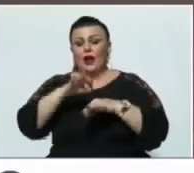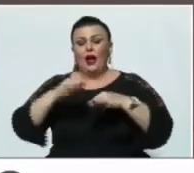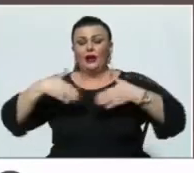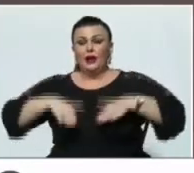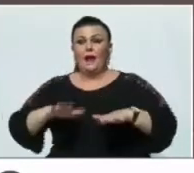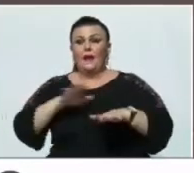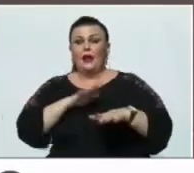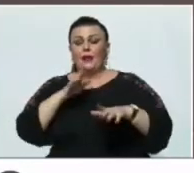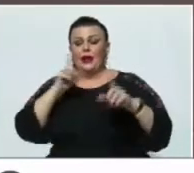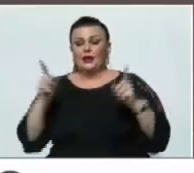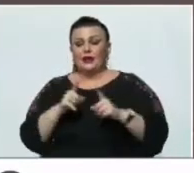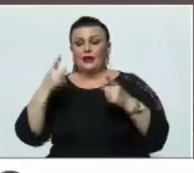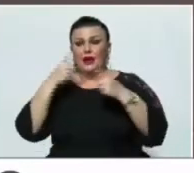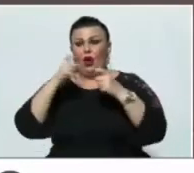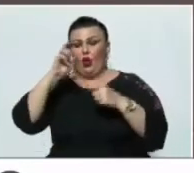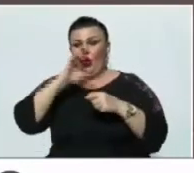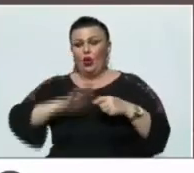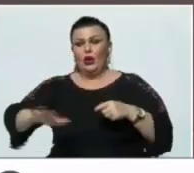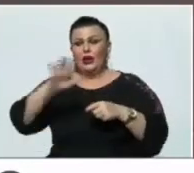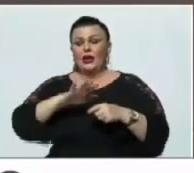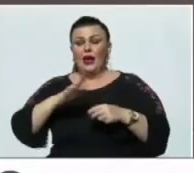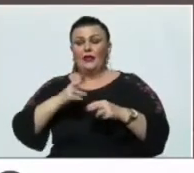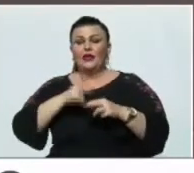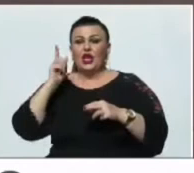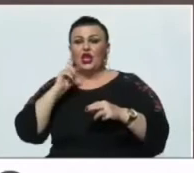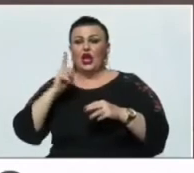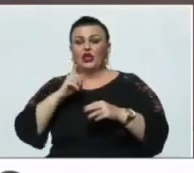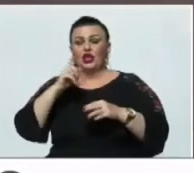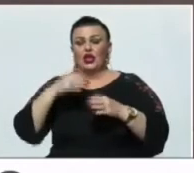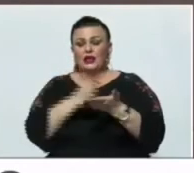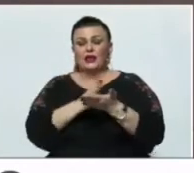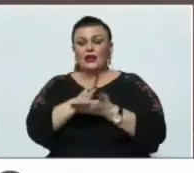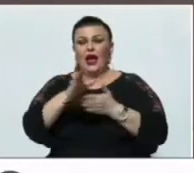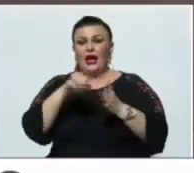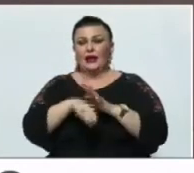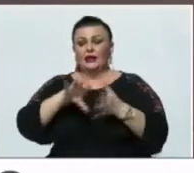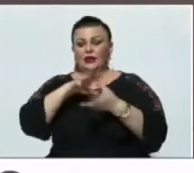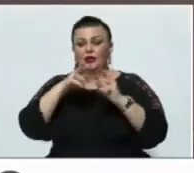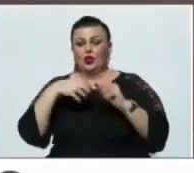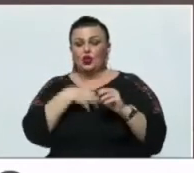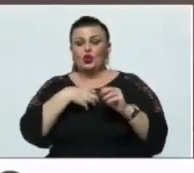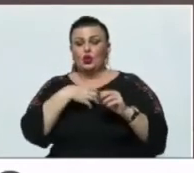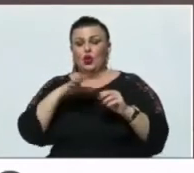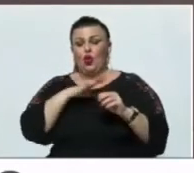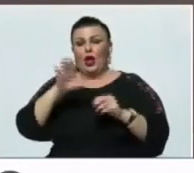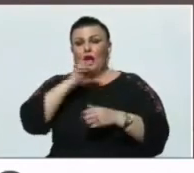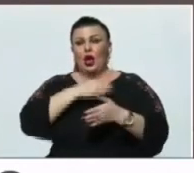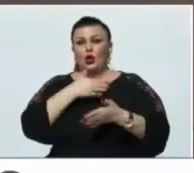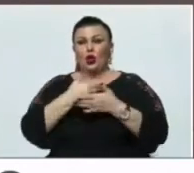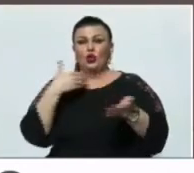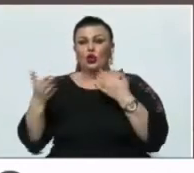Mən onu qısa qeyd edeyim. Bildiyiniz kimi ölkəmizdə gənclər siyasəti ümumən xüsusi olaraq könüllərə